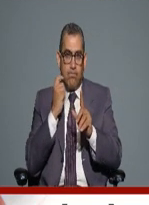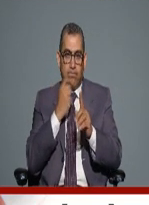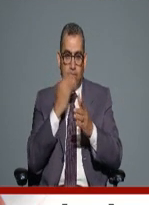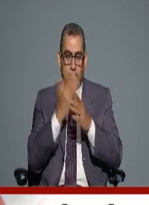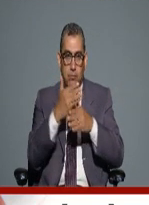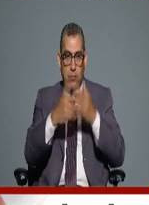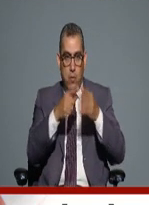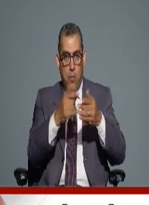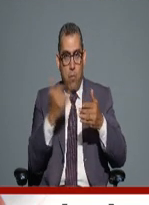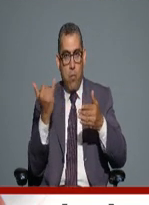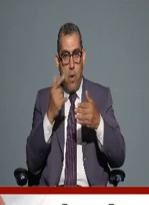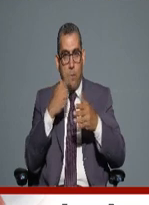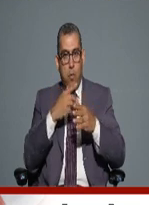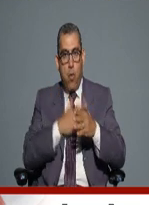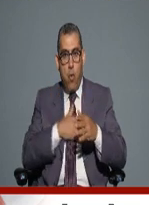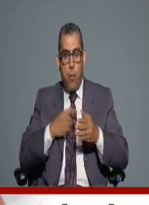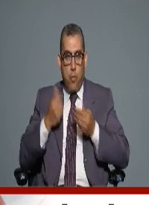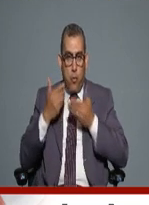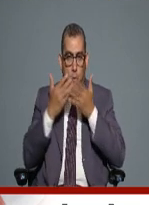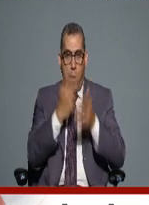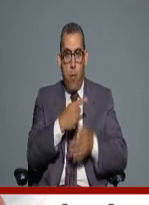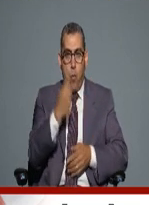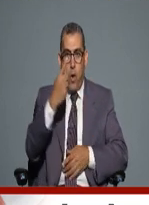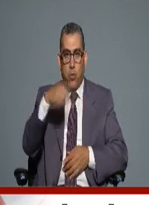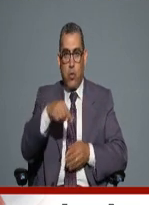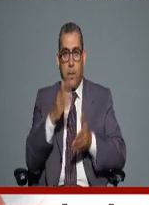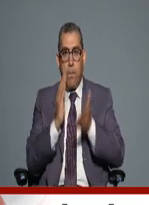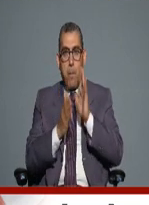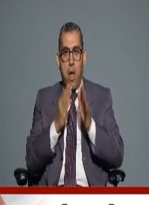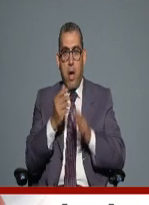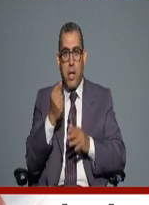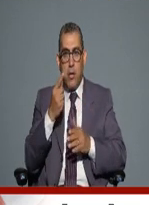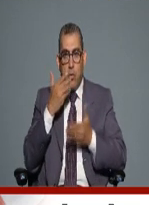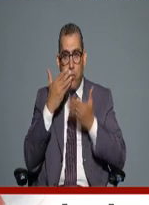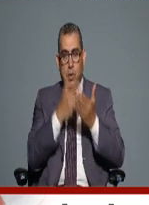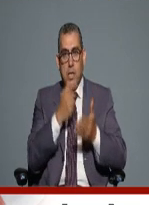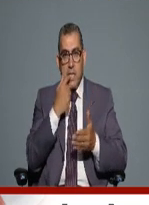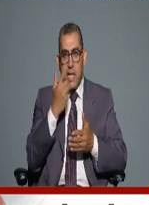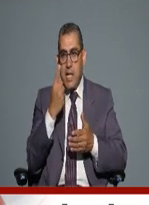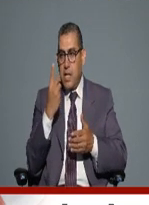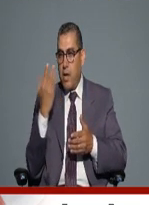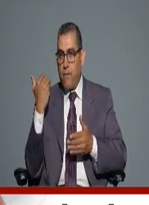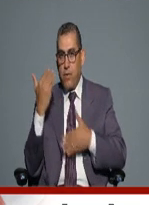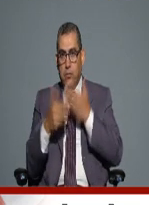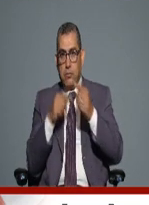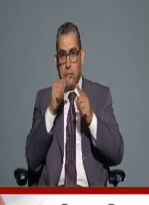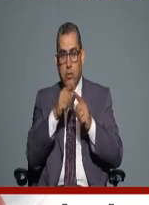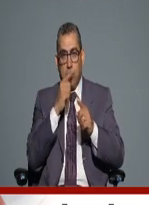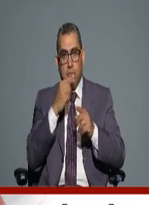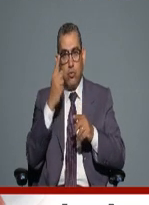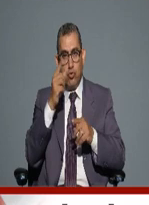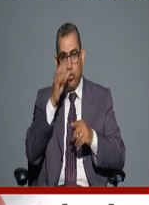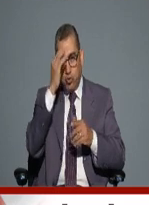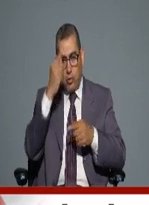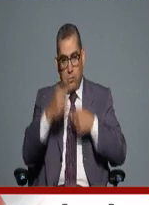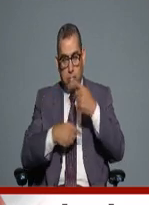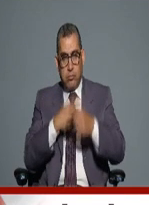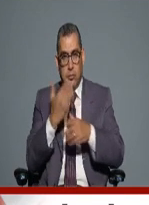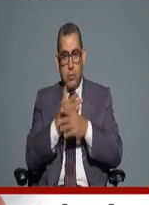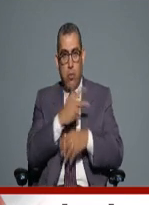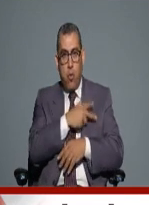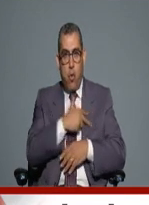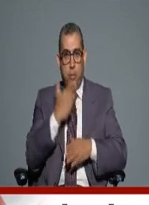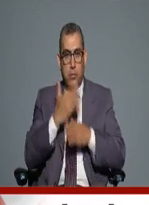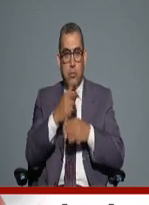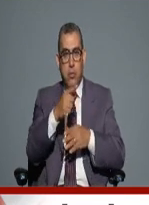الهام. الدولة صرفت 1.5 مليار جنيه في بضع السنوات السابقة، وإن شاء الله مستمرين لأن ده